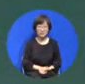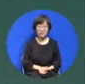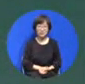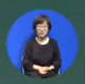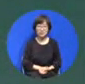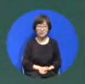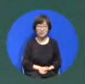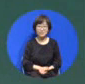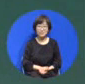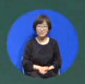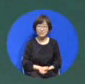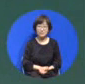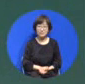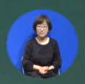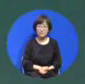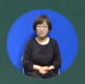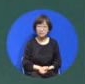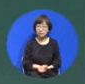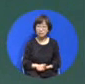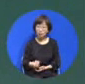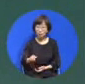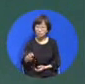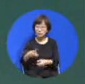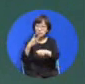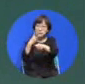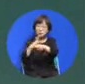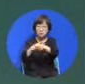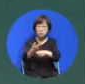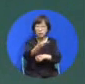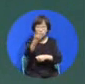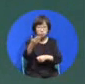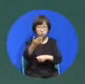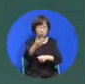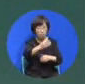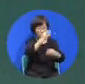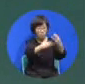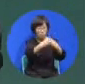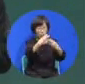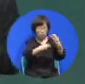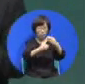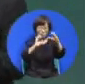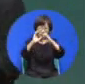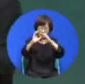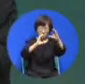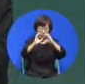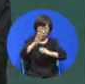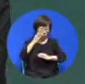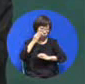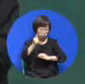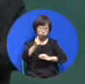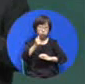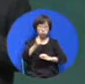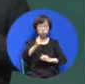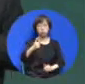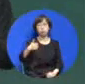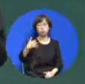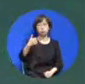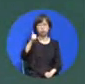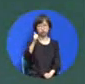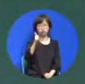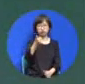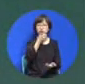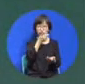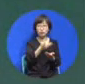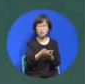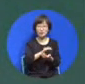heart with the remnant. 여러분의 그 한 사역만 해도 굉장히 큰 겁니다. Even if you're able to do that just one ministry, you're accomplishing a lot. 사실상 여러분